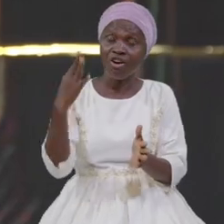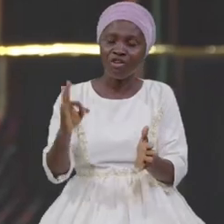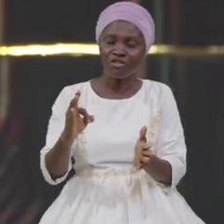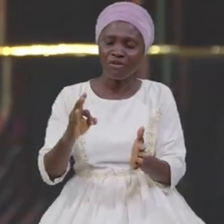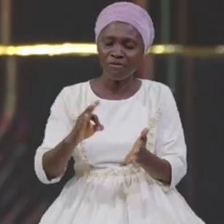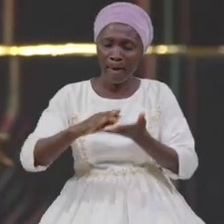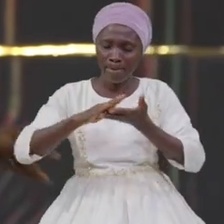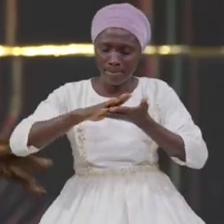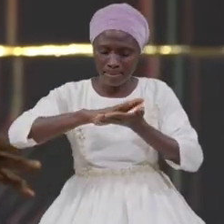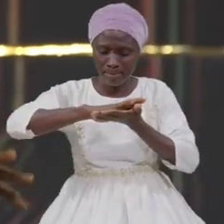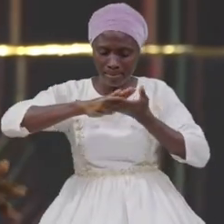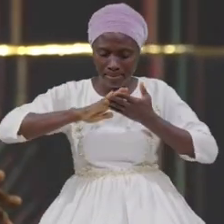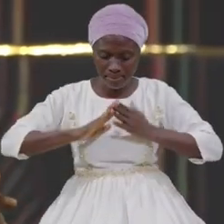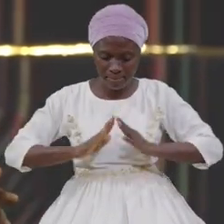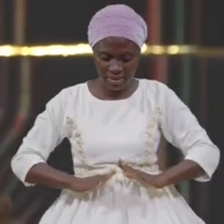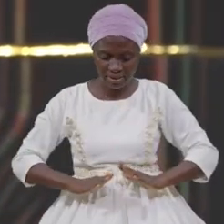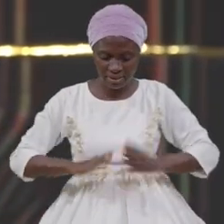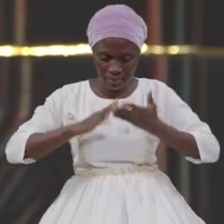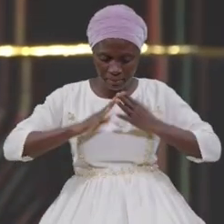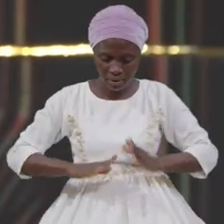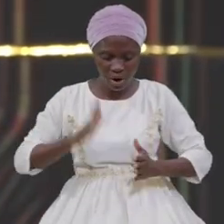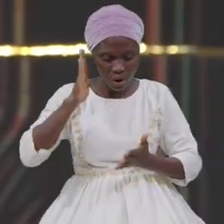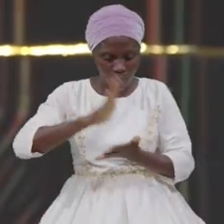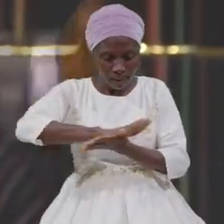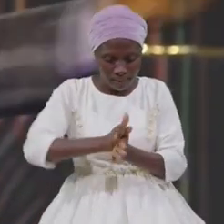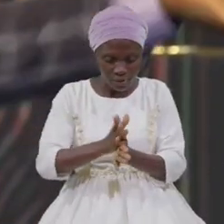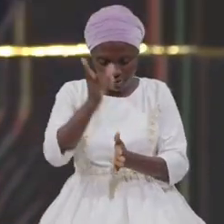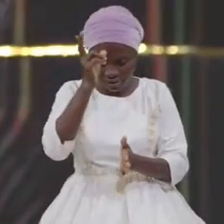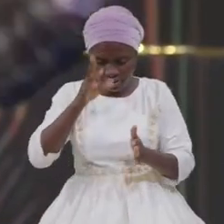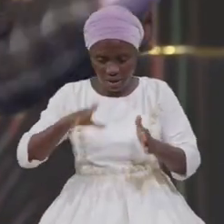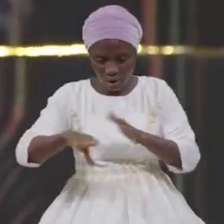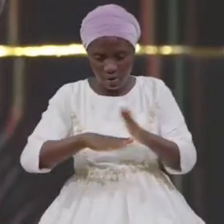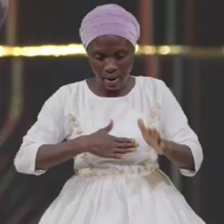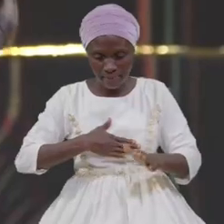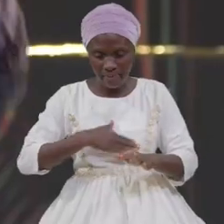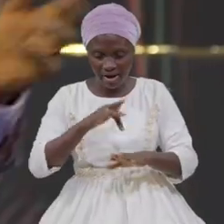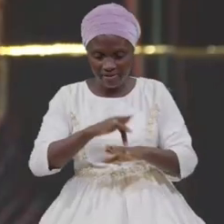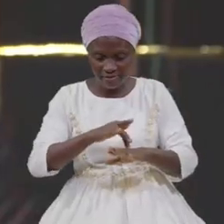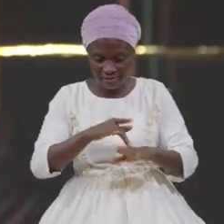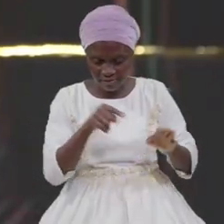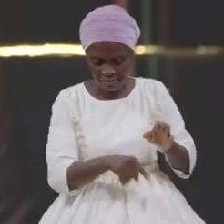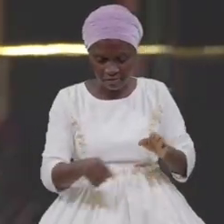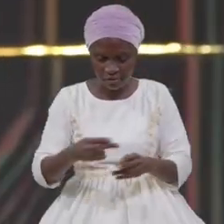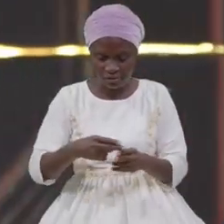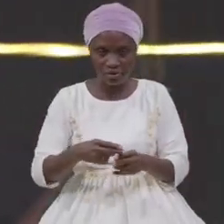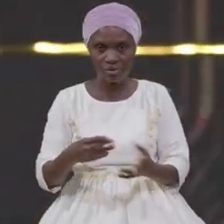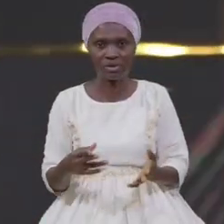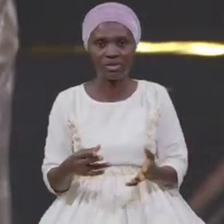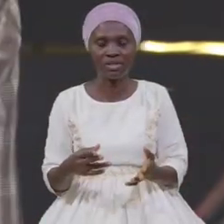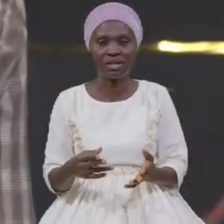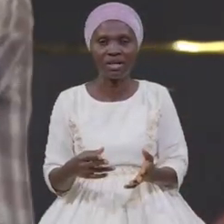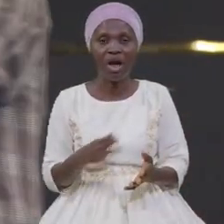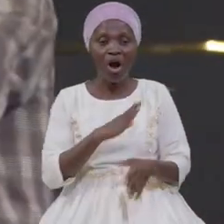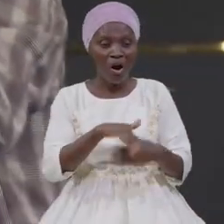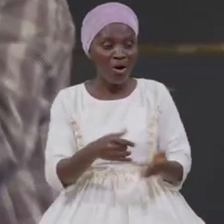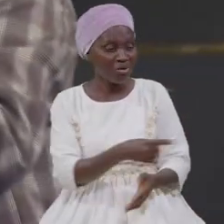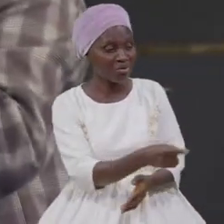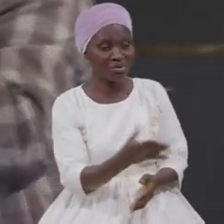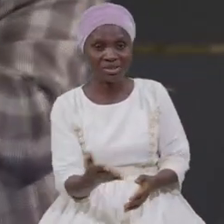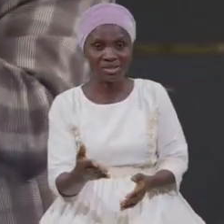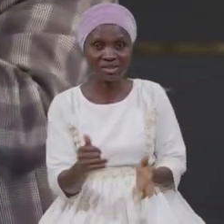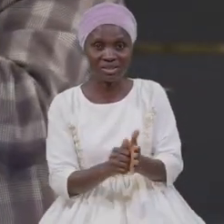pieds bientôt, bientôt, bientôt, au moment de la prière. Peut-être que tout ce qu'on a jeté du